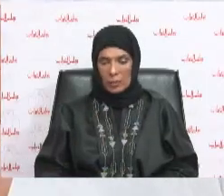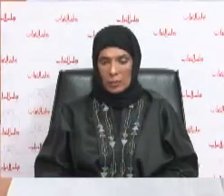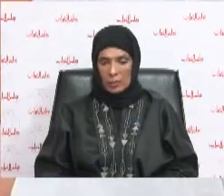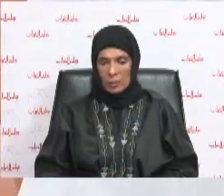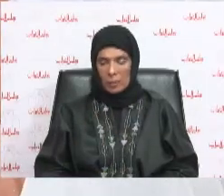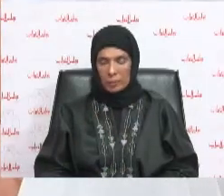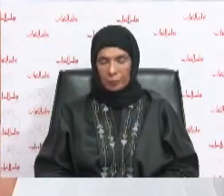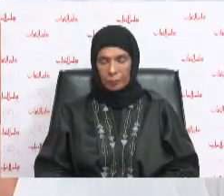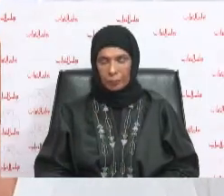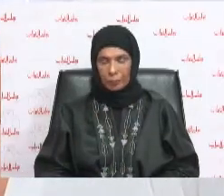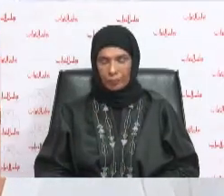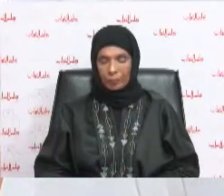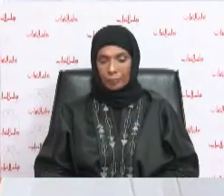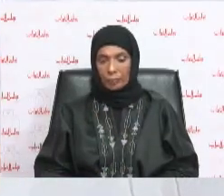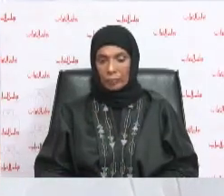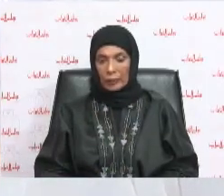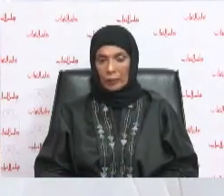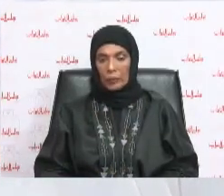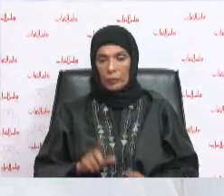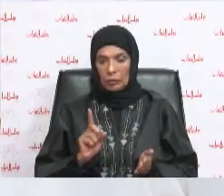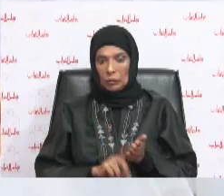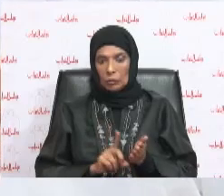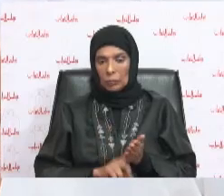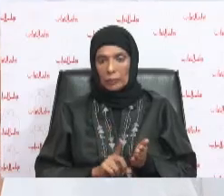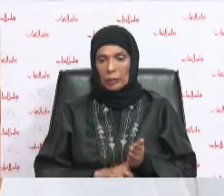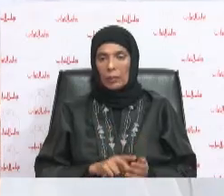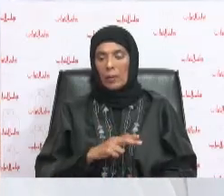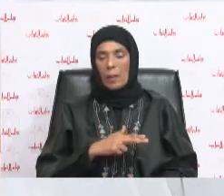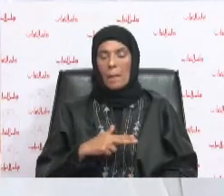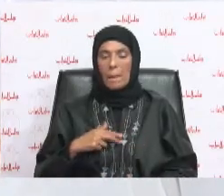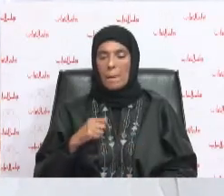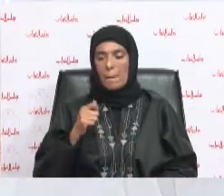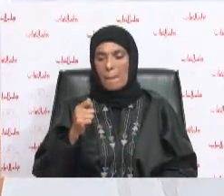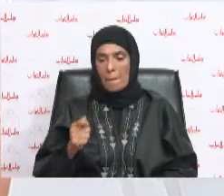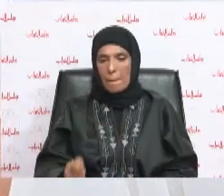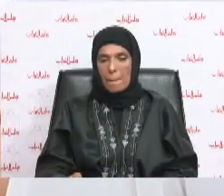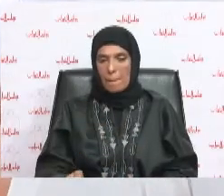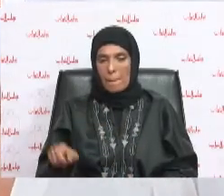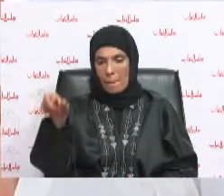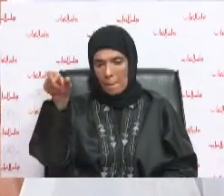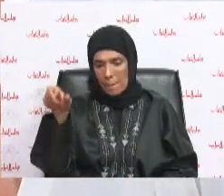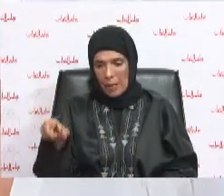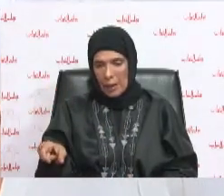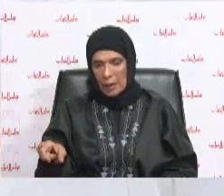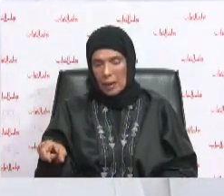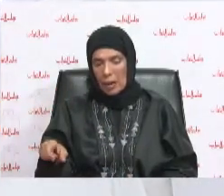سعادة الوزير يعني يلزم الحكومة بإعطاء المستثمر